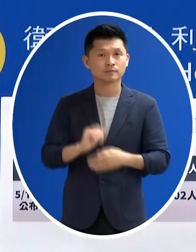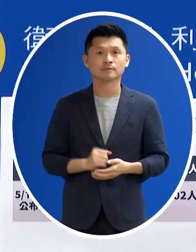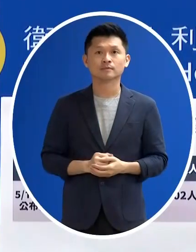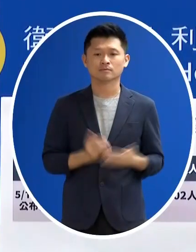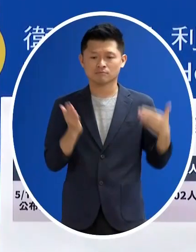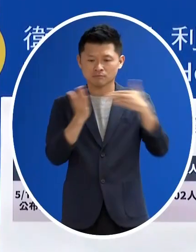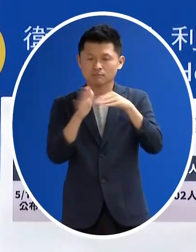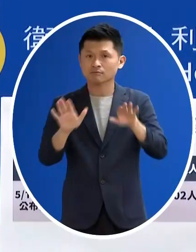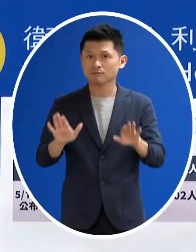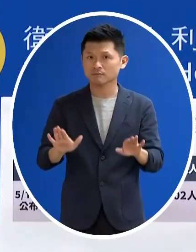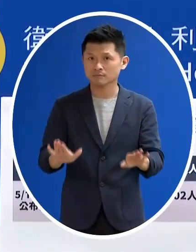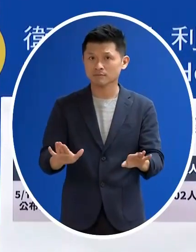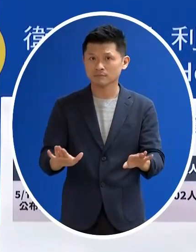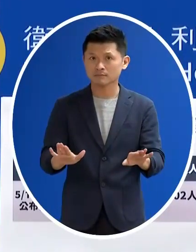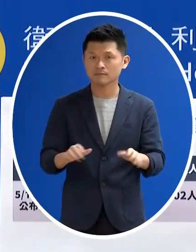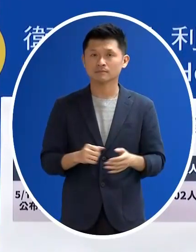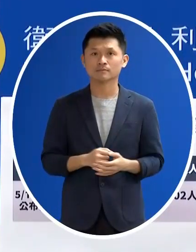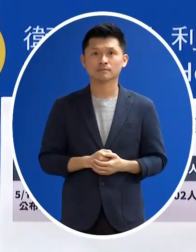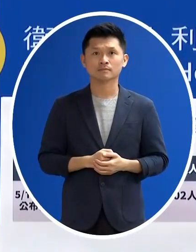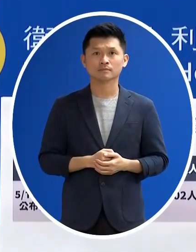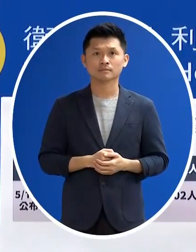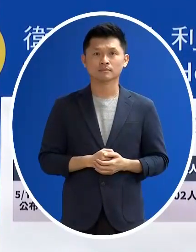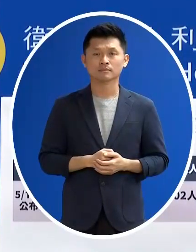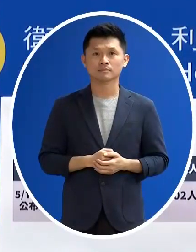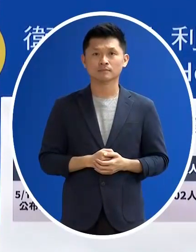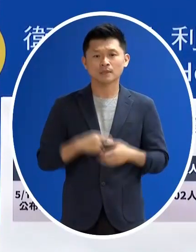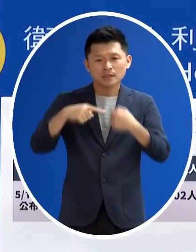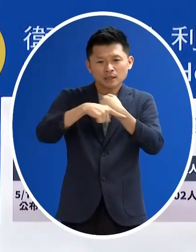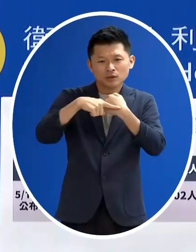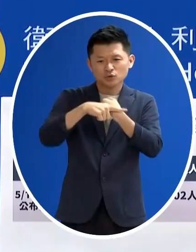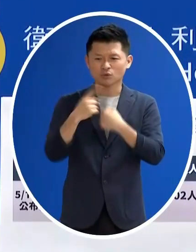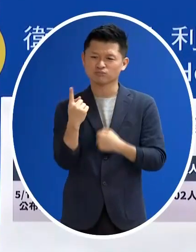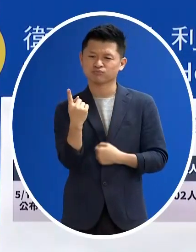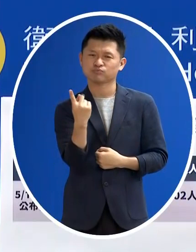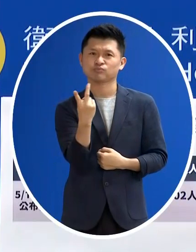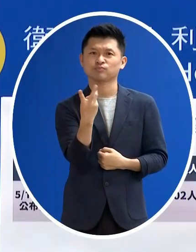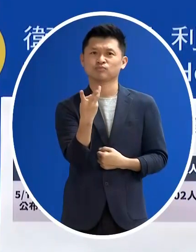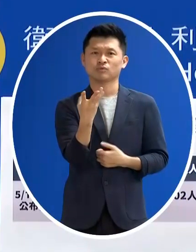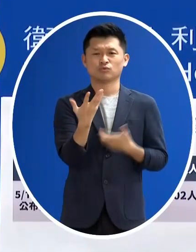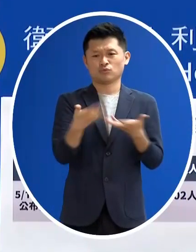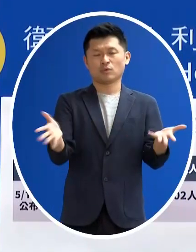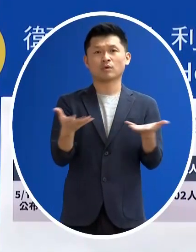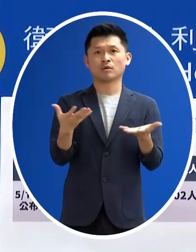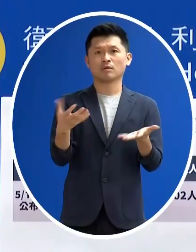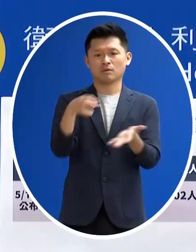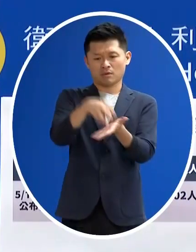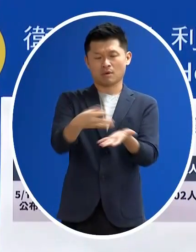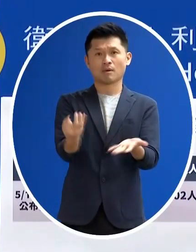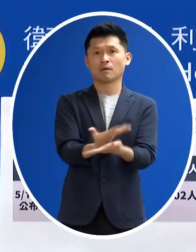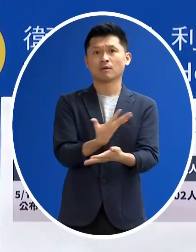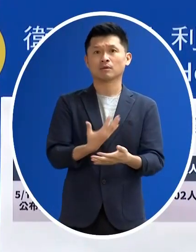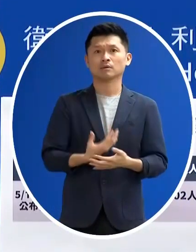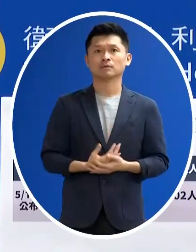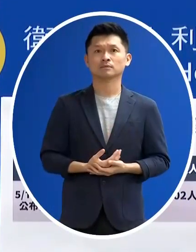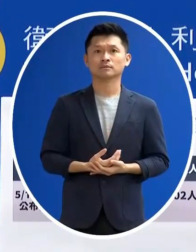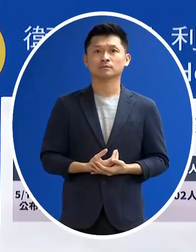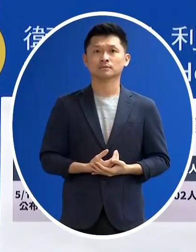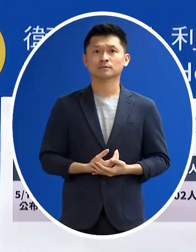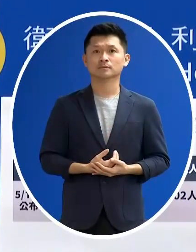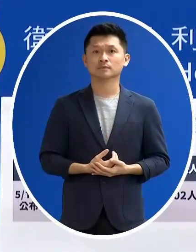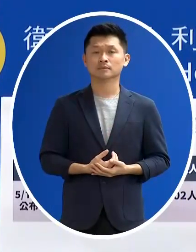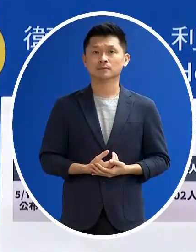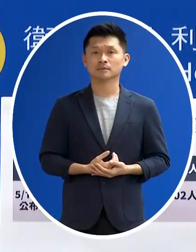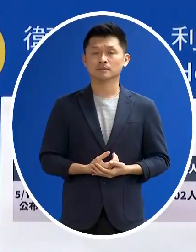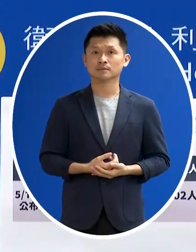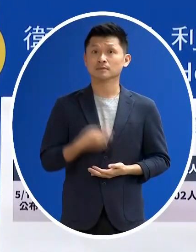到目前为止，那这些少数的一些研究，那其实数量并不大，那也